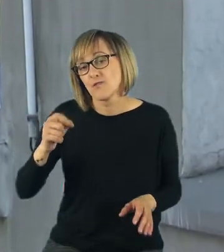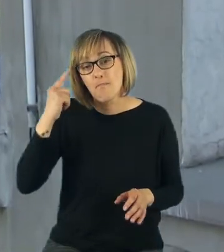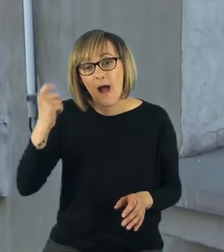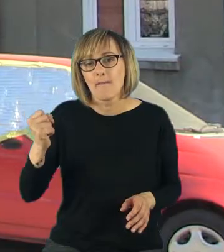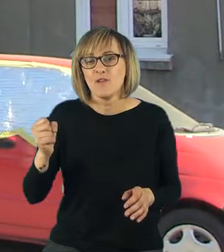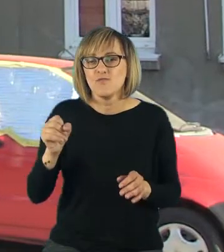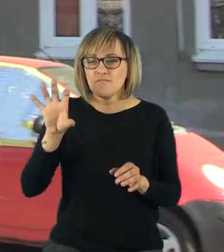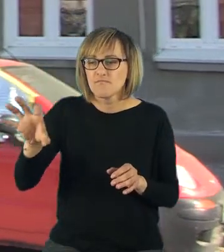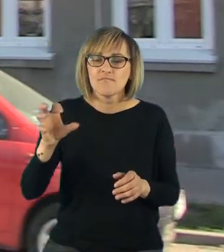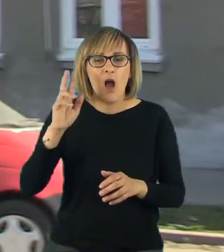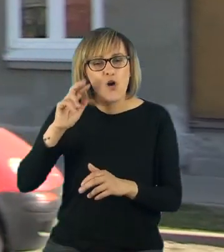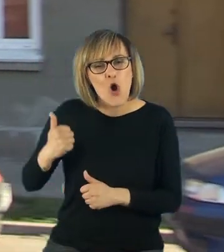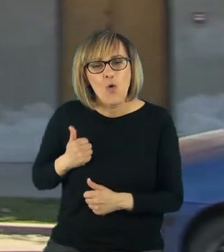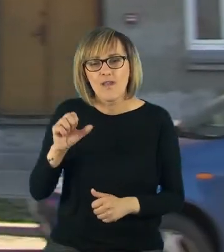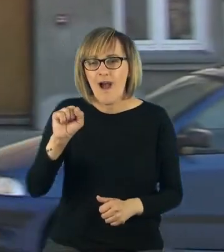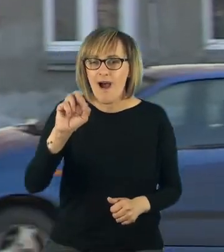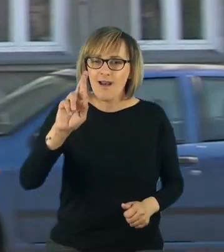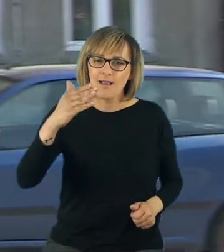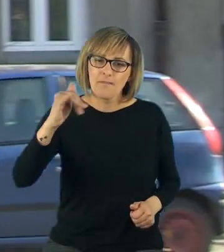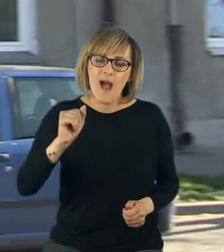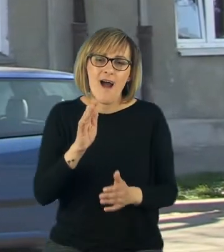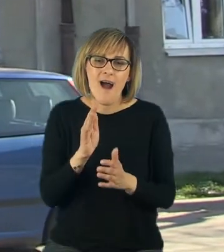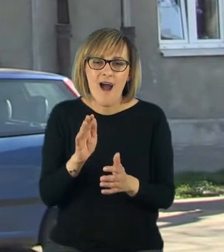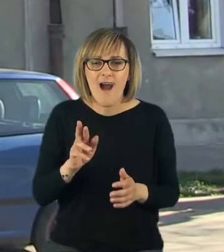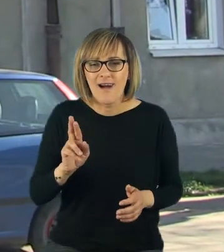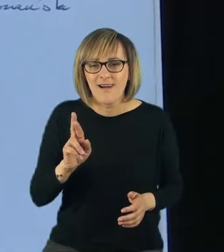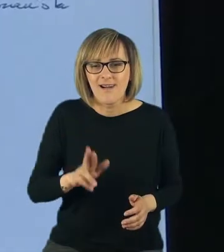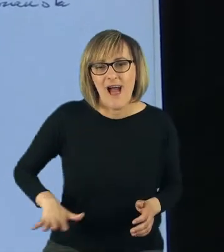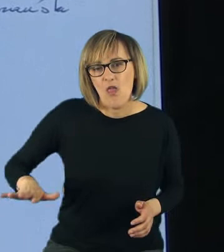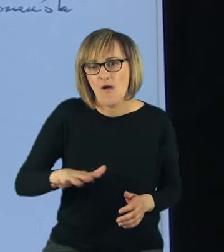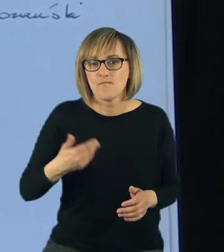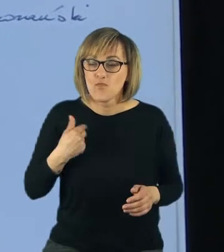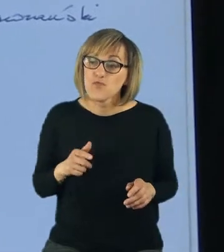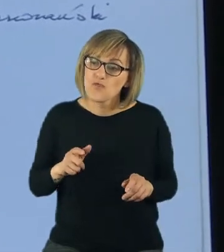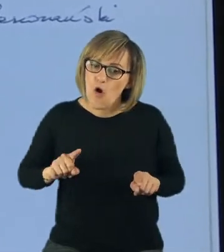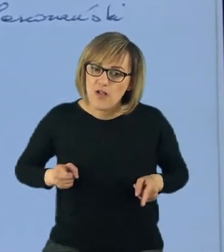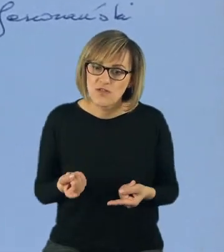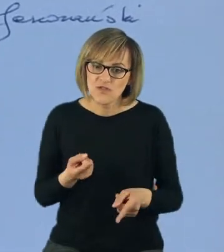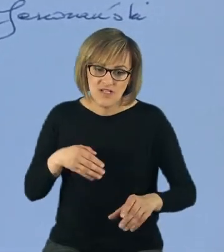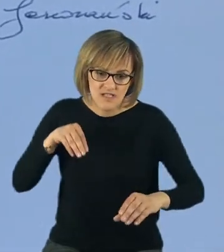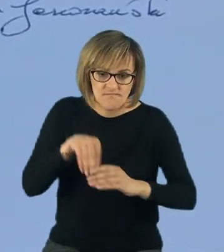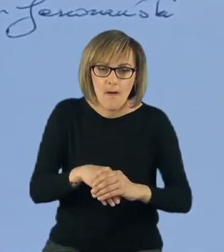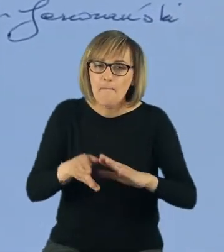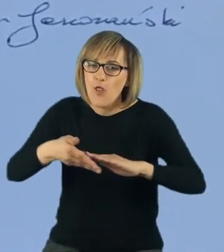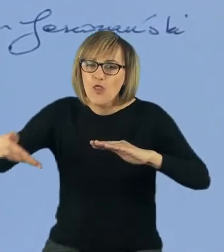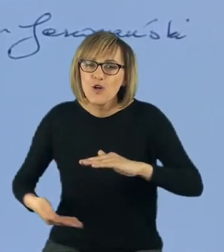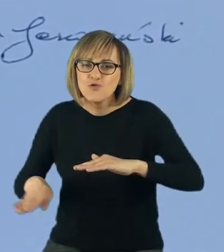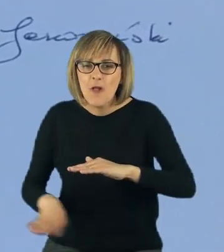warto uczcić pamięć konspiratorów, którzy byli zrzeszeni w tej organizacji podziemnej,